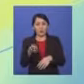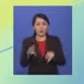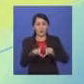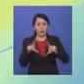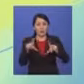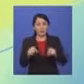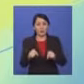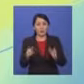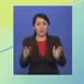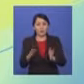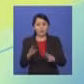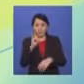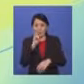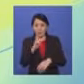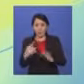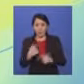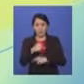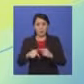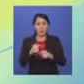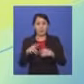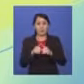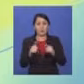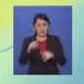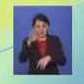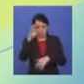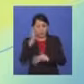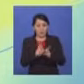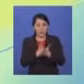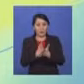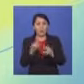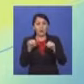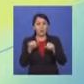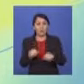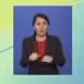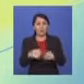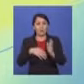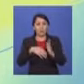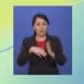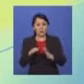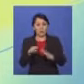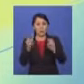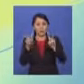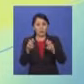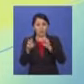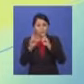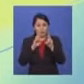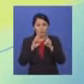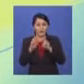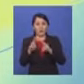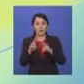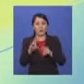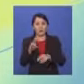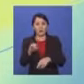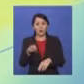жүктеме жеңілдетілді. Шағын орта кәсіпкерлікті дамытудағы мемлекеттік саясатты және құқықтық реттеуді жетілдіру тақырыбында өткен